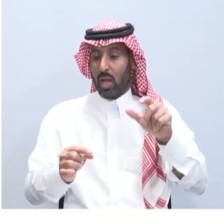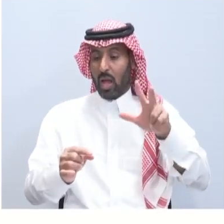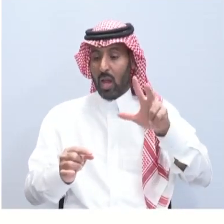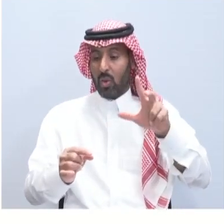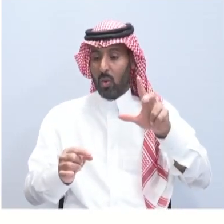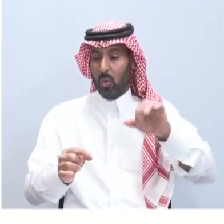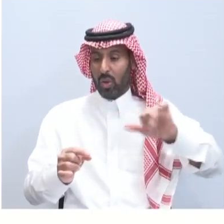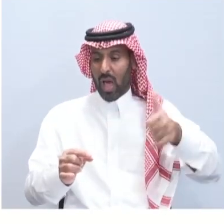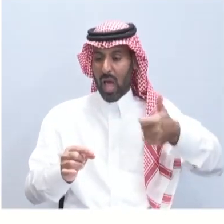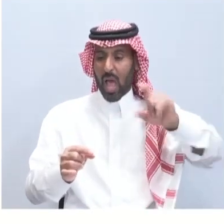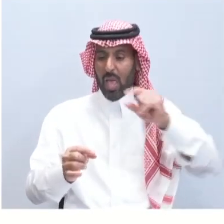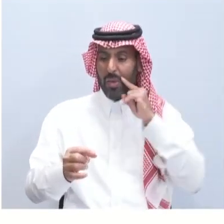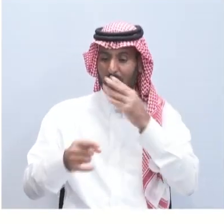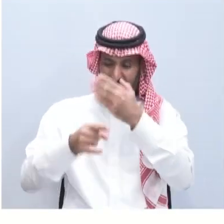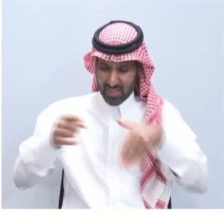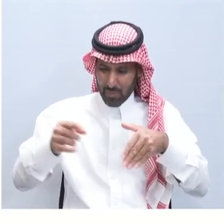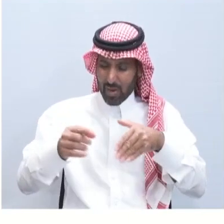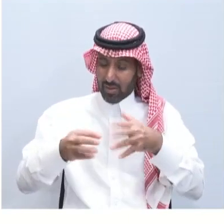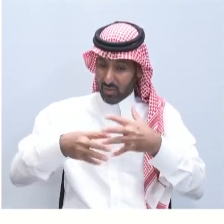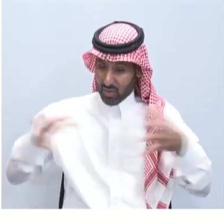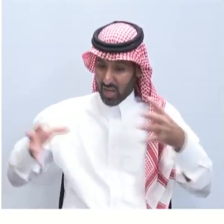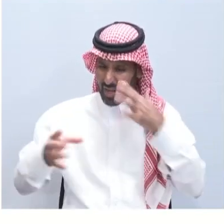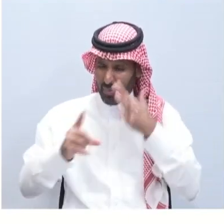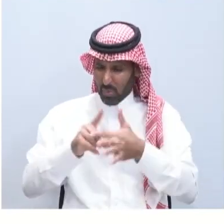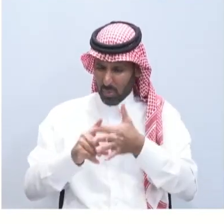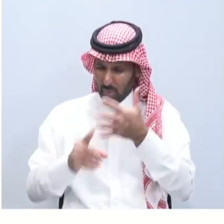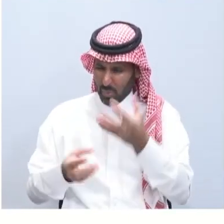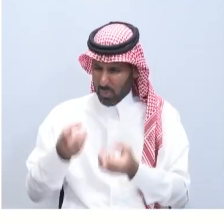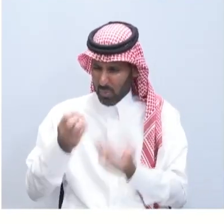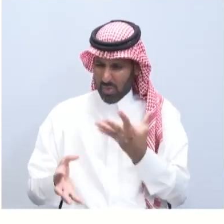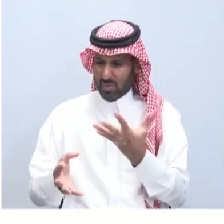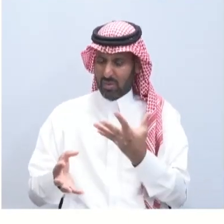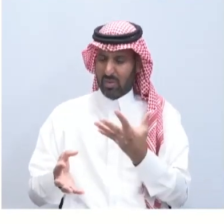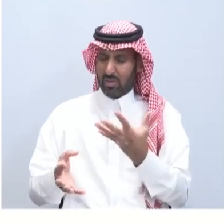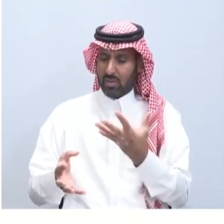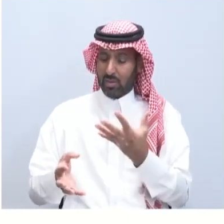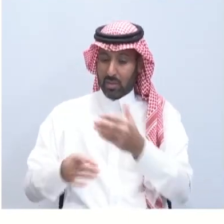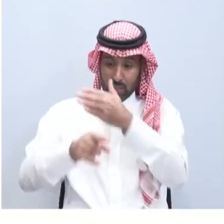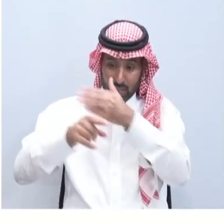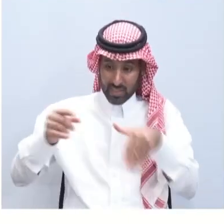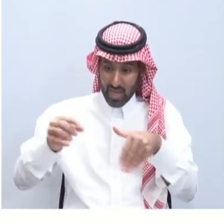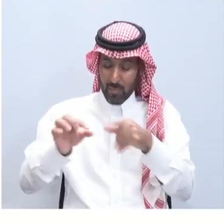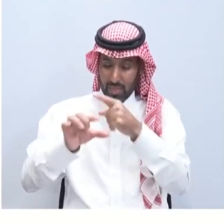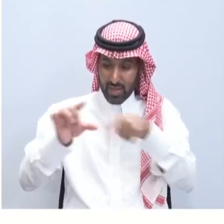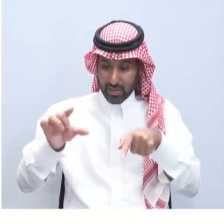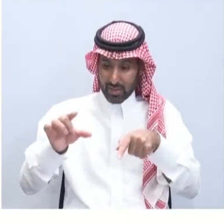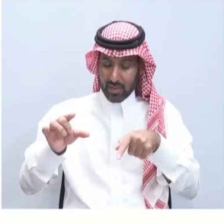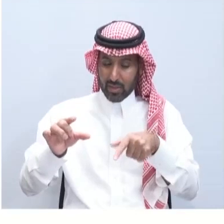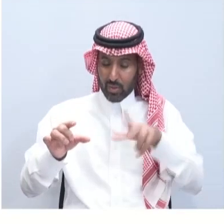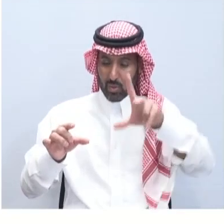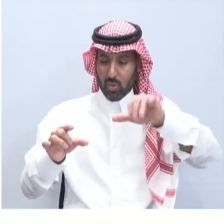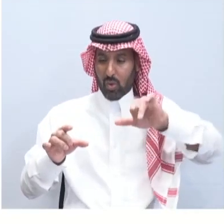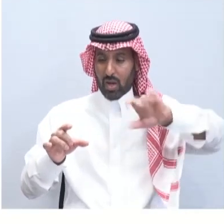كميه كبيره من الطاقه على شكل حراره واشعاع وعند انقسام ذره اليورانيوم